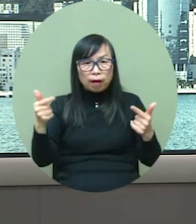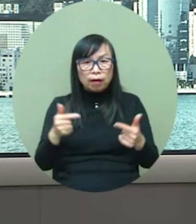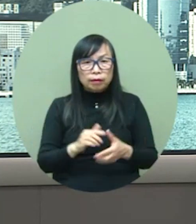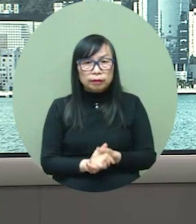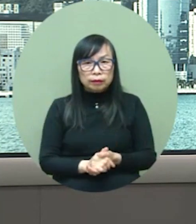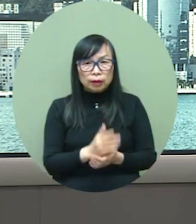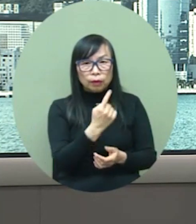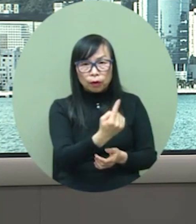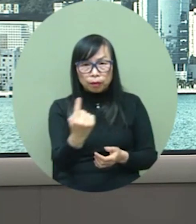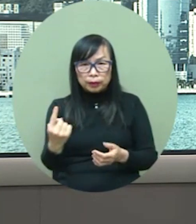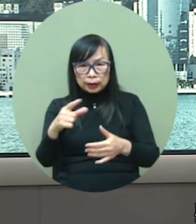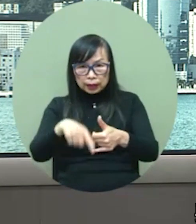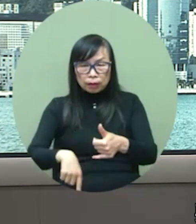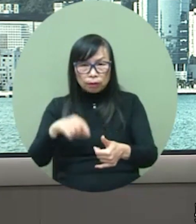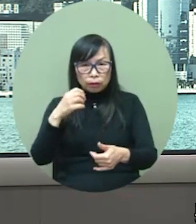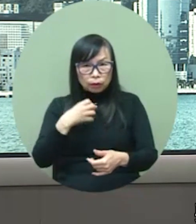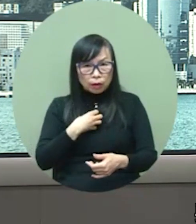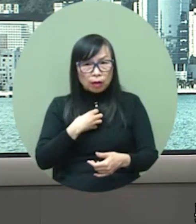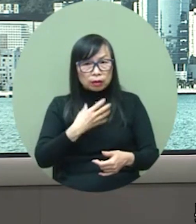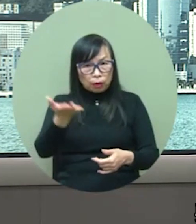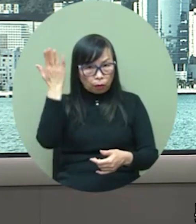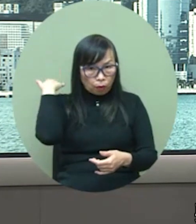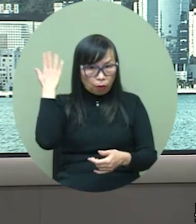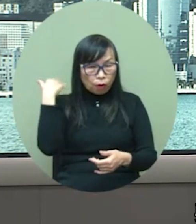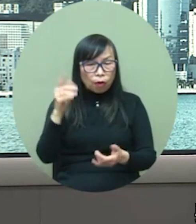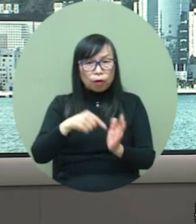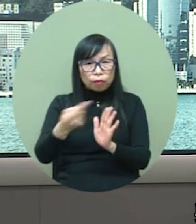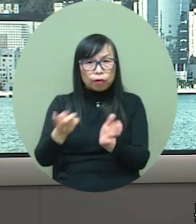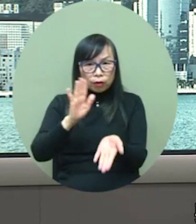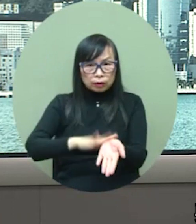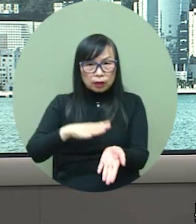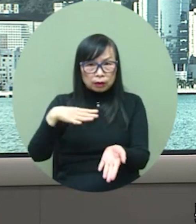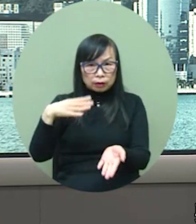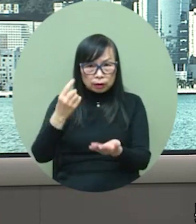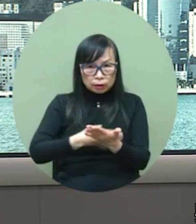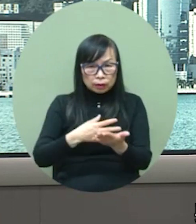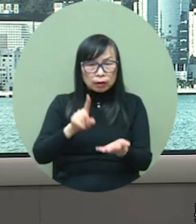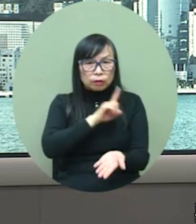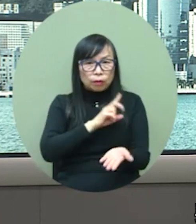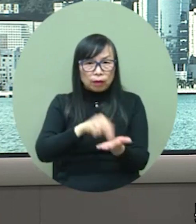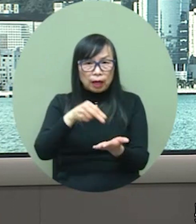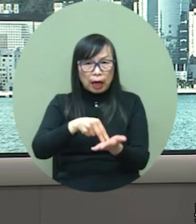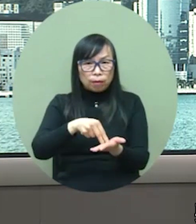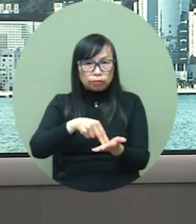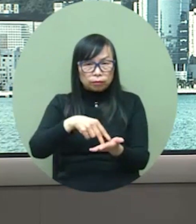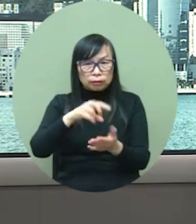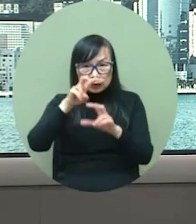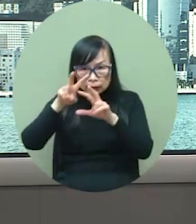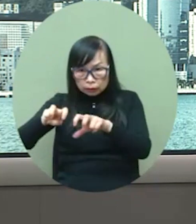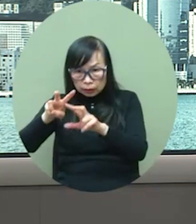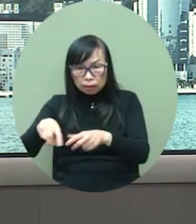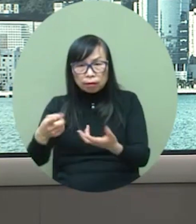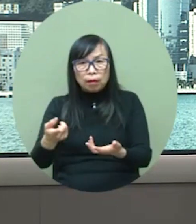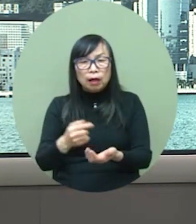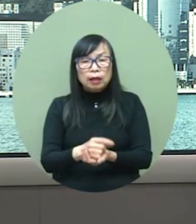有個別人士認為要就過去的防疫措施作獨立調查，亦都有不